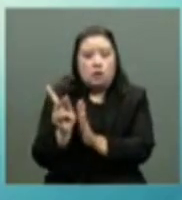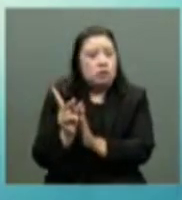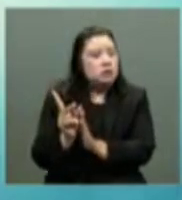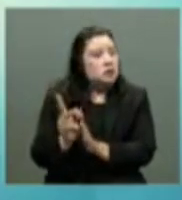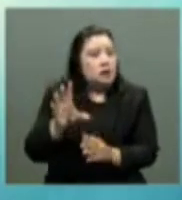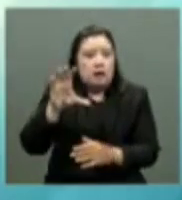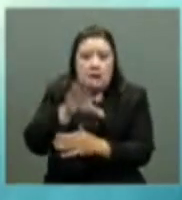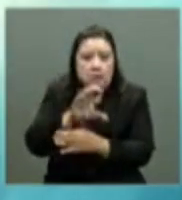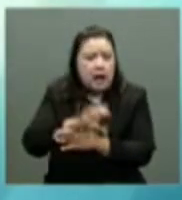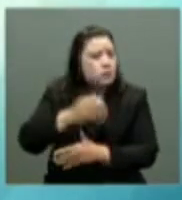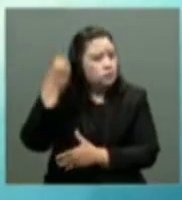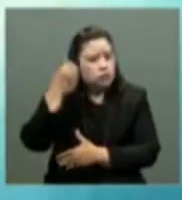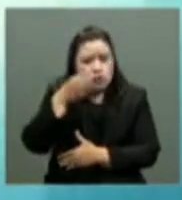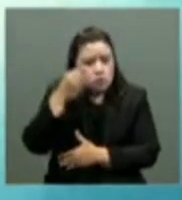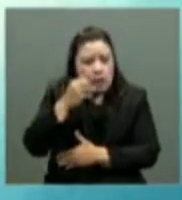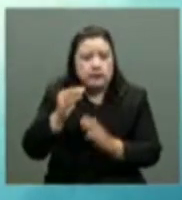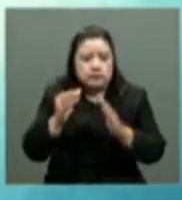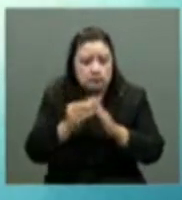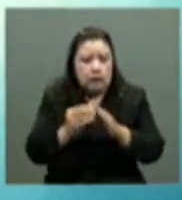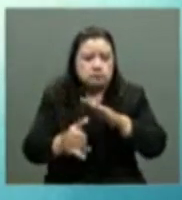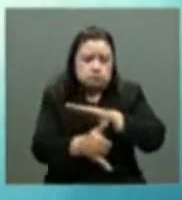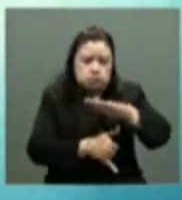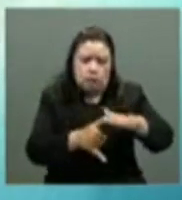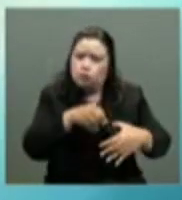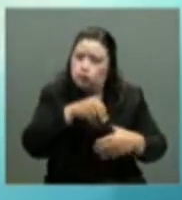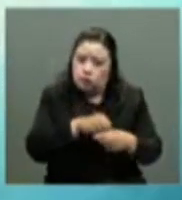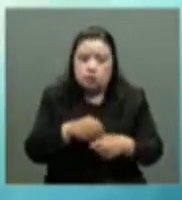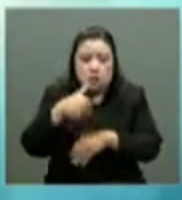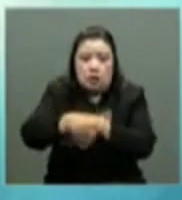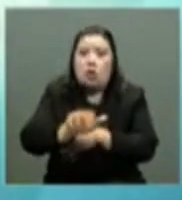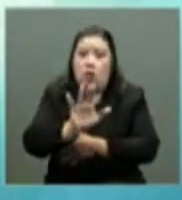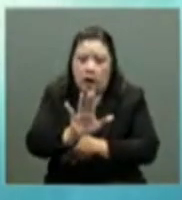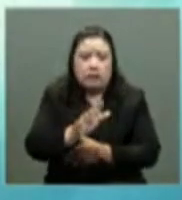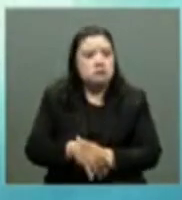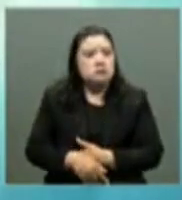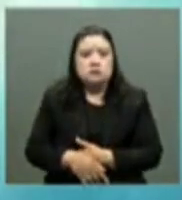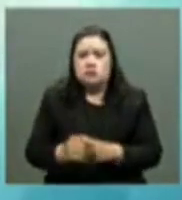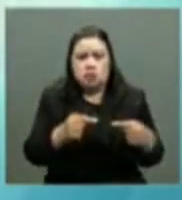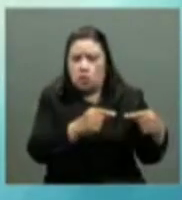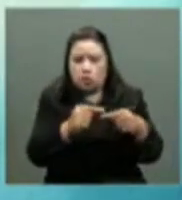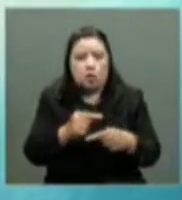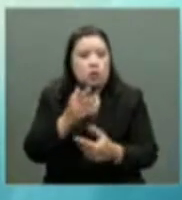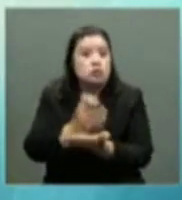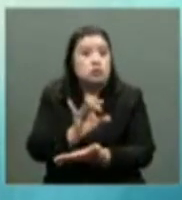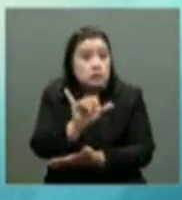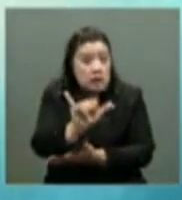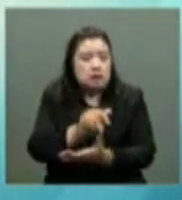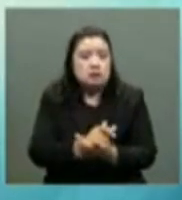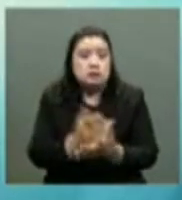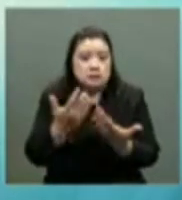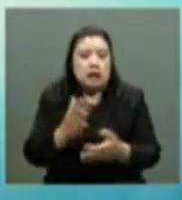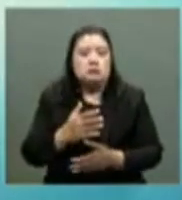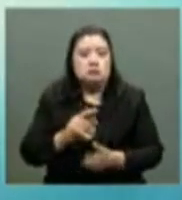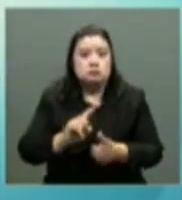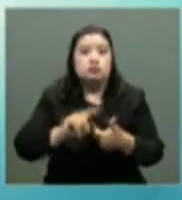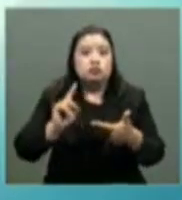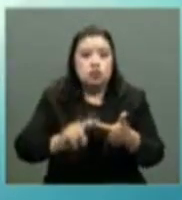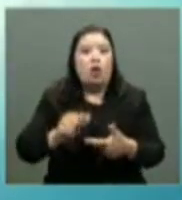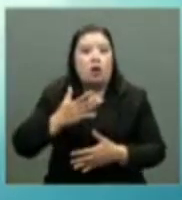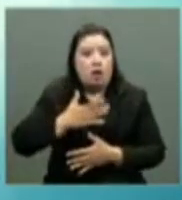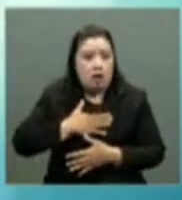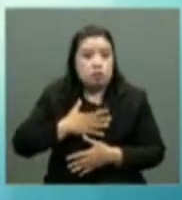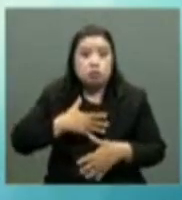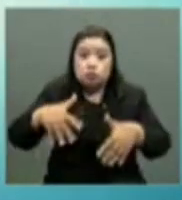ะคือฟิวยังประกาศอยู่ทุกวันอันที่สองก็คือทำให้ทราบว่าท่านเองเป็นพี่น้องประชาชนเองเนี่ย